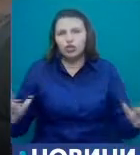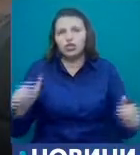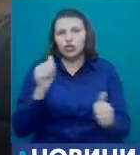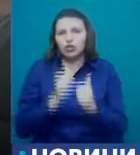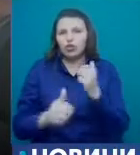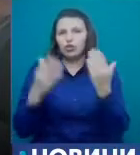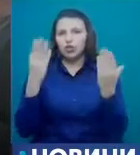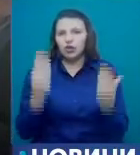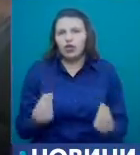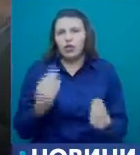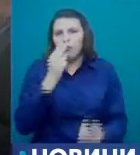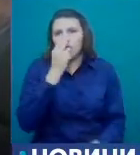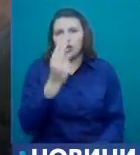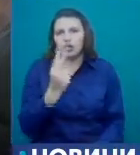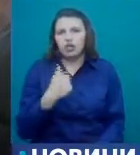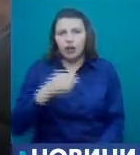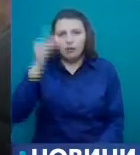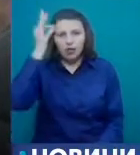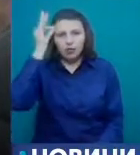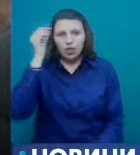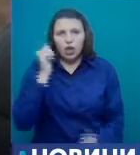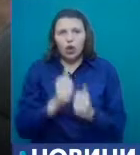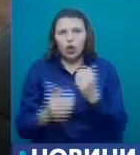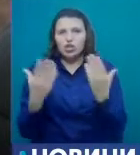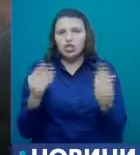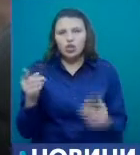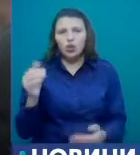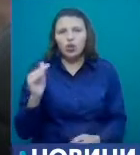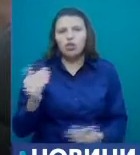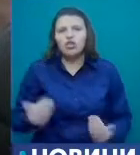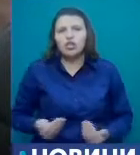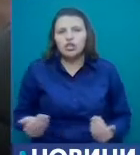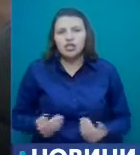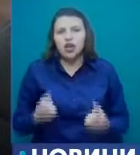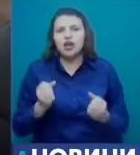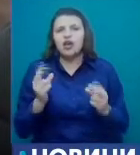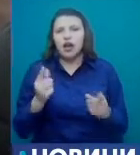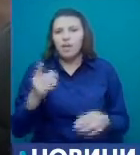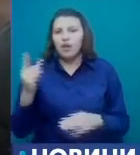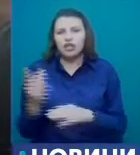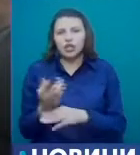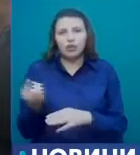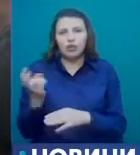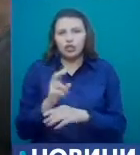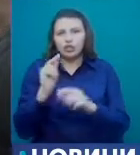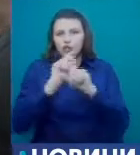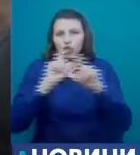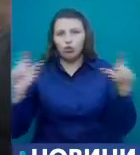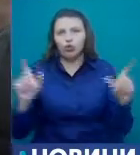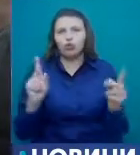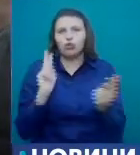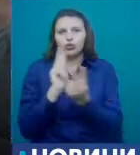пам'ятаю кожен день його життя. Як перший раз ми прийшли в школу, нас зустріла